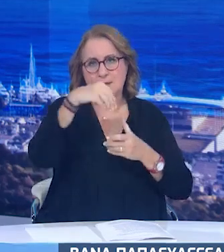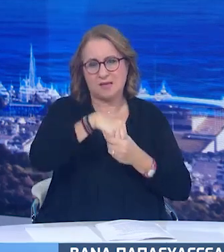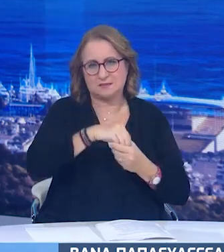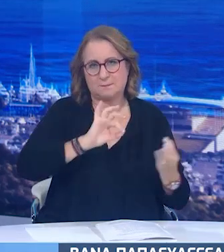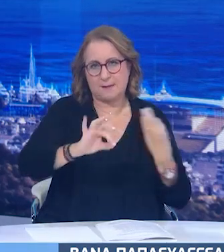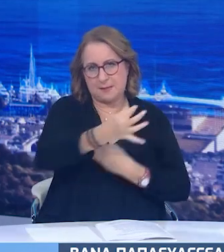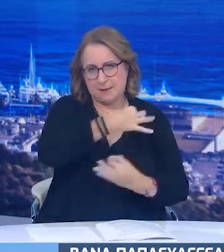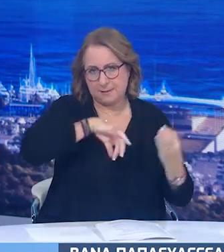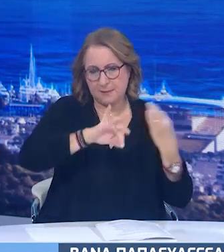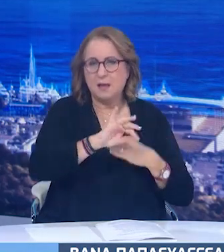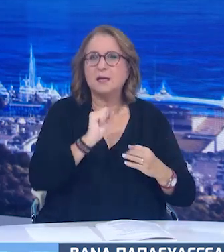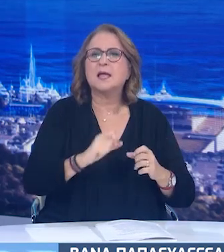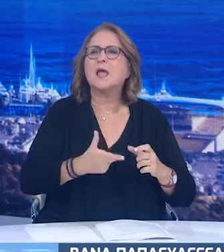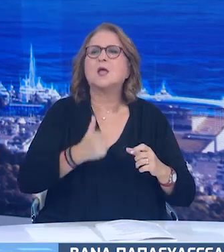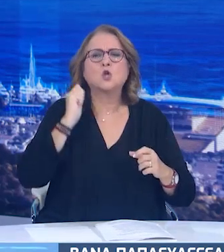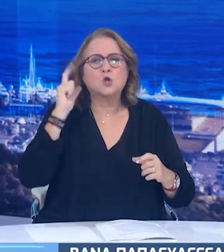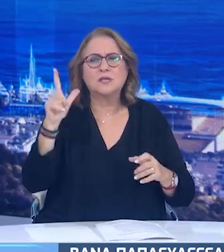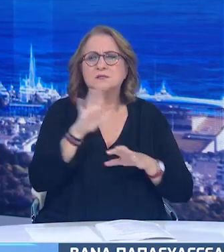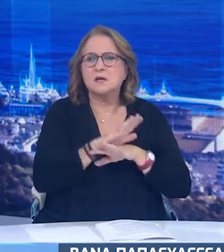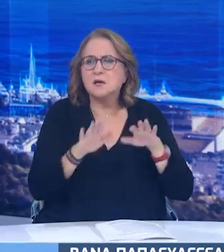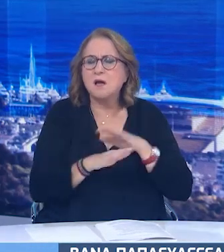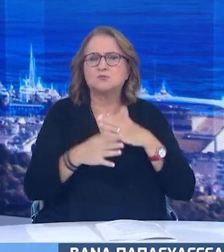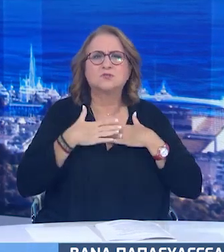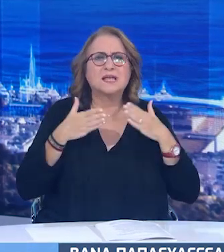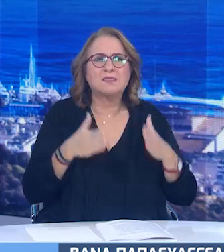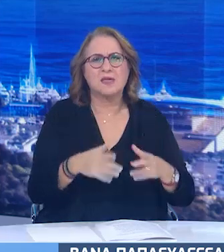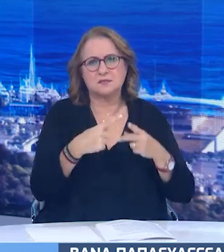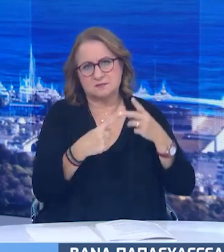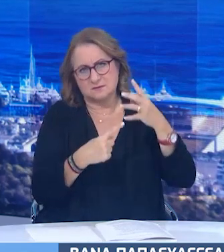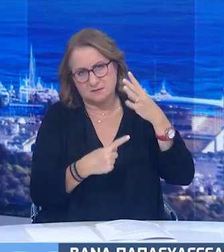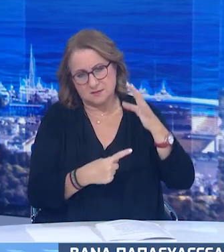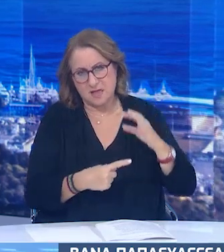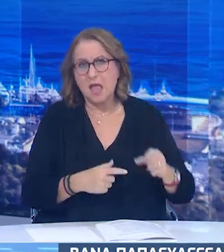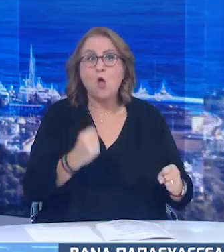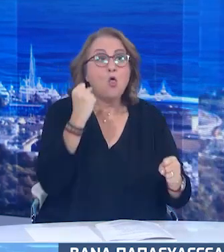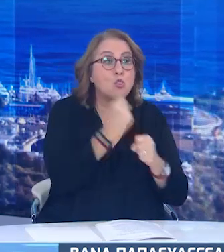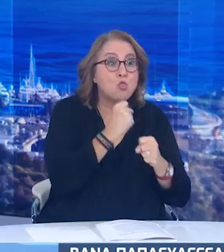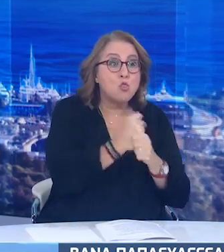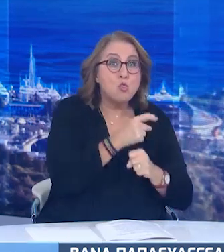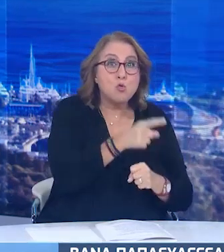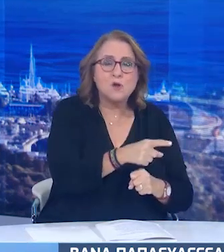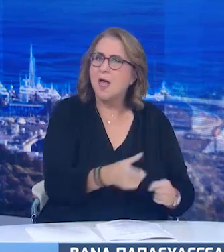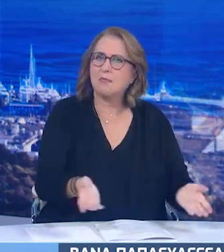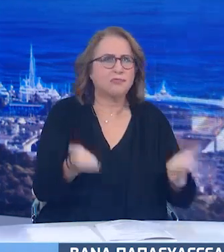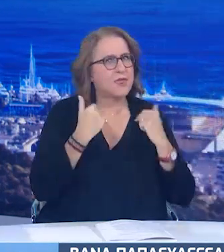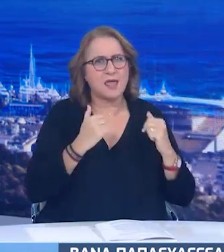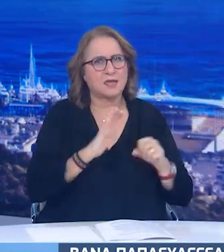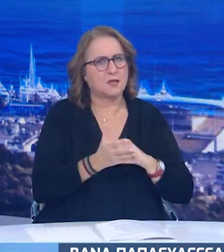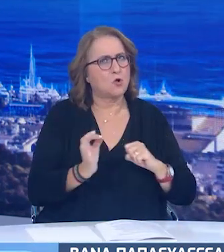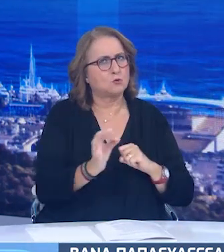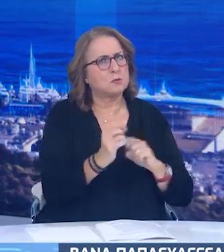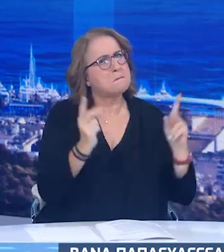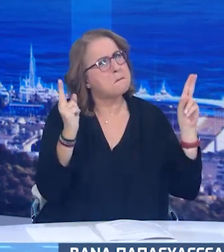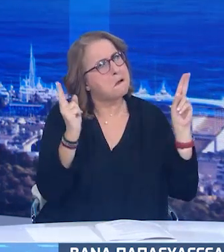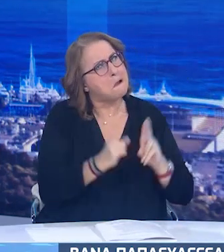εκδηλώσεων. Αντίθετα, μικρότερη διασπορά βλέπουμε στους εργασιακούς χώρους, όπου υπάρχει δομημένος έλεγχος των